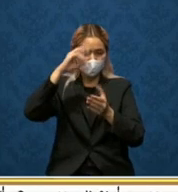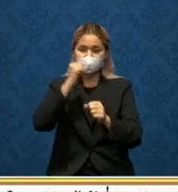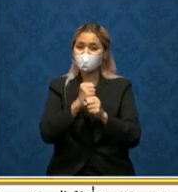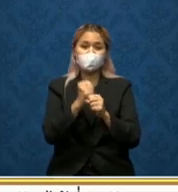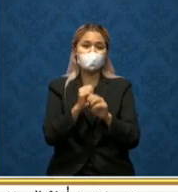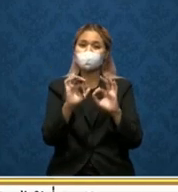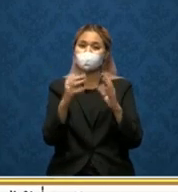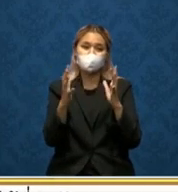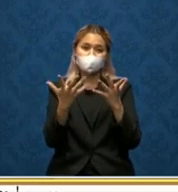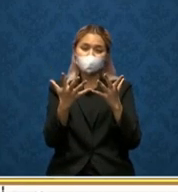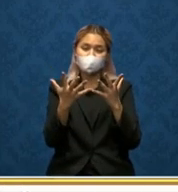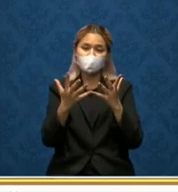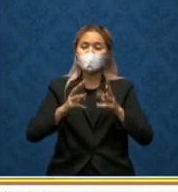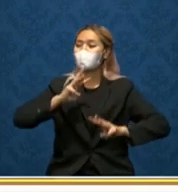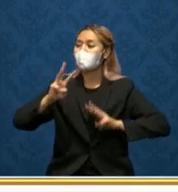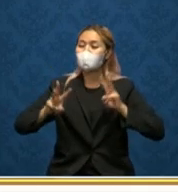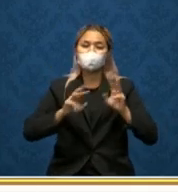อะไร